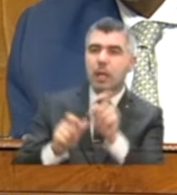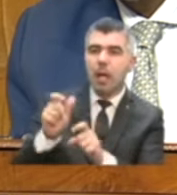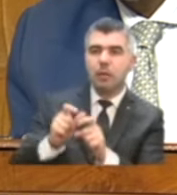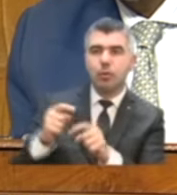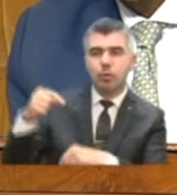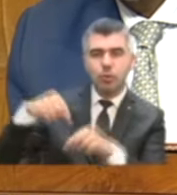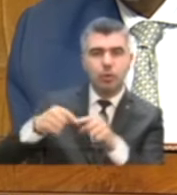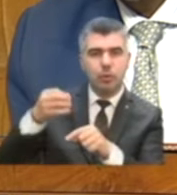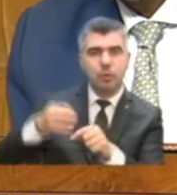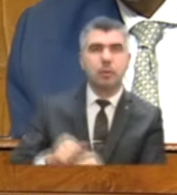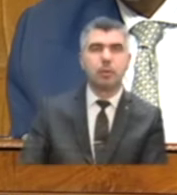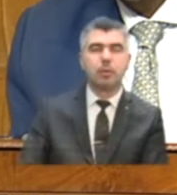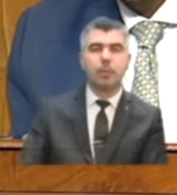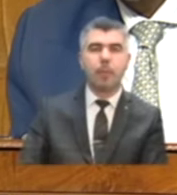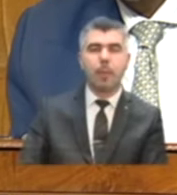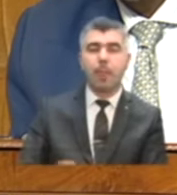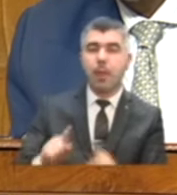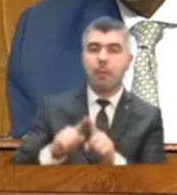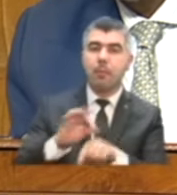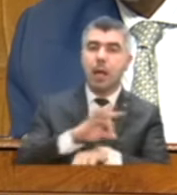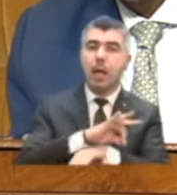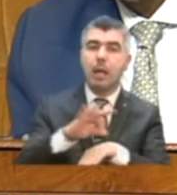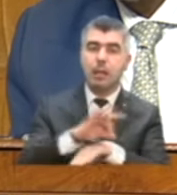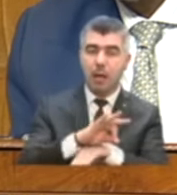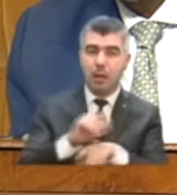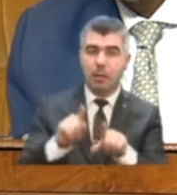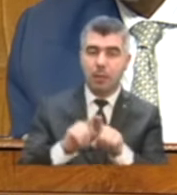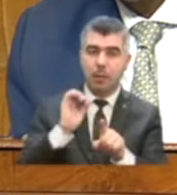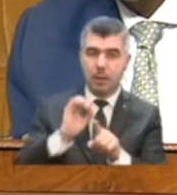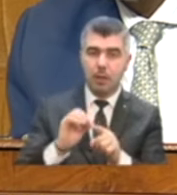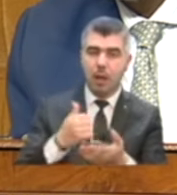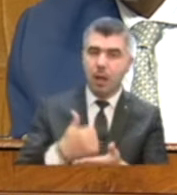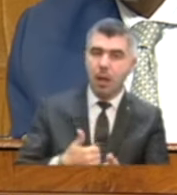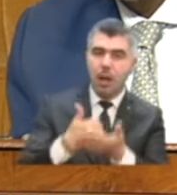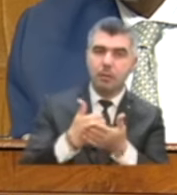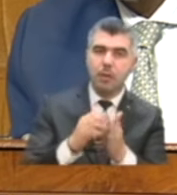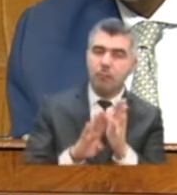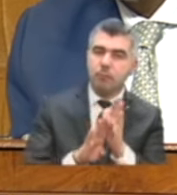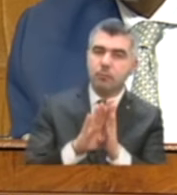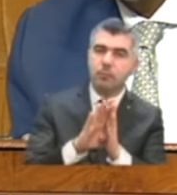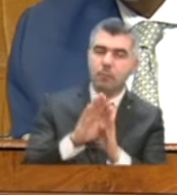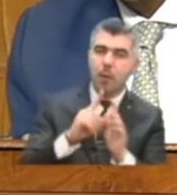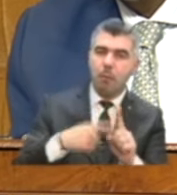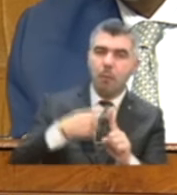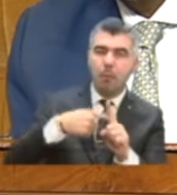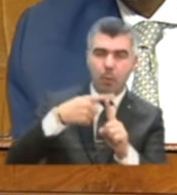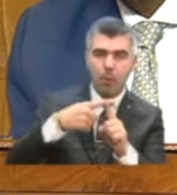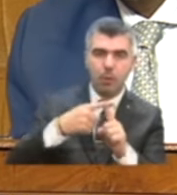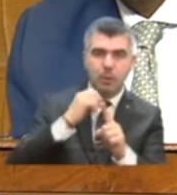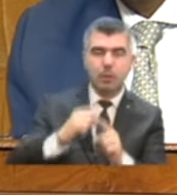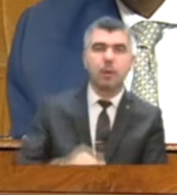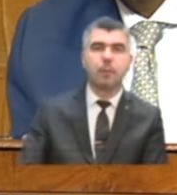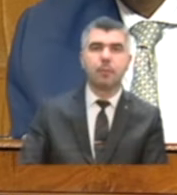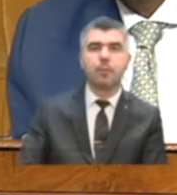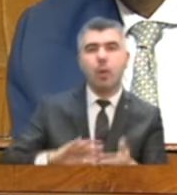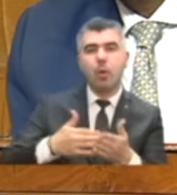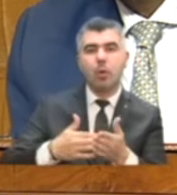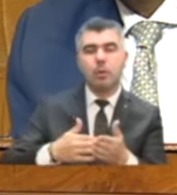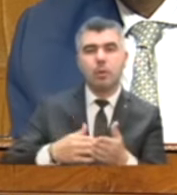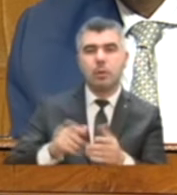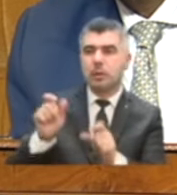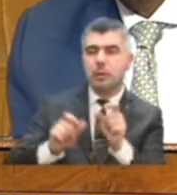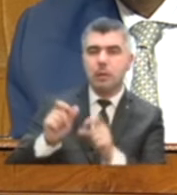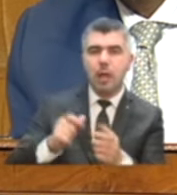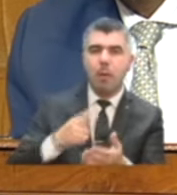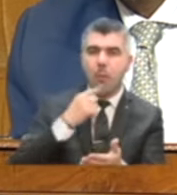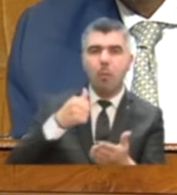المرتفقين. وقد حاولت الإدارة نرسى تحسين الخدمات والمساطر من خلال تفويض هذه الخدمات لمؤسسة